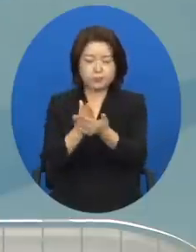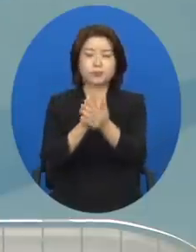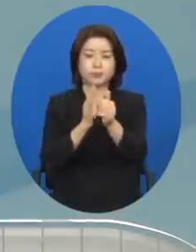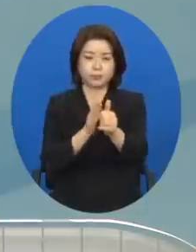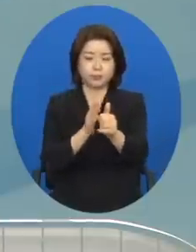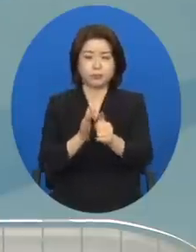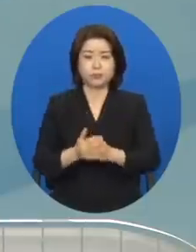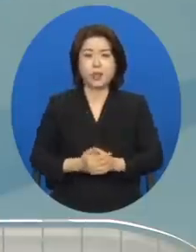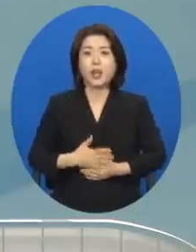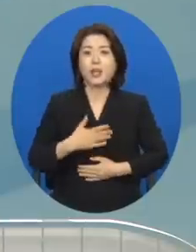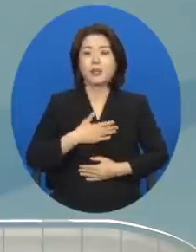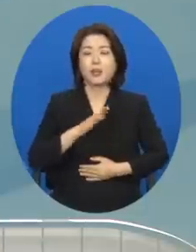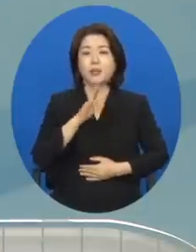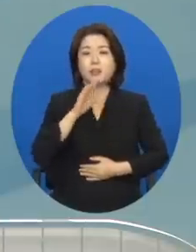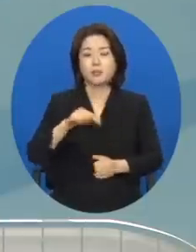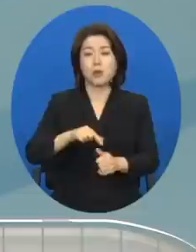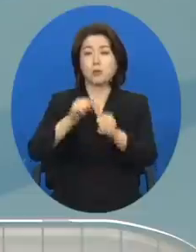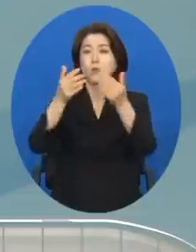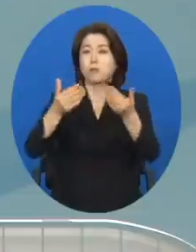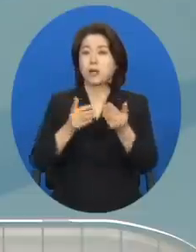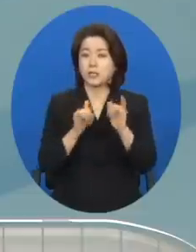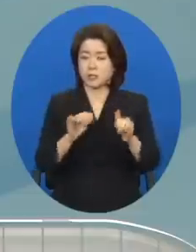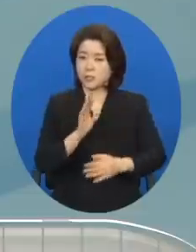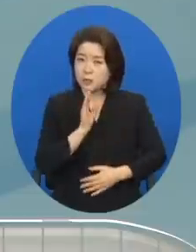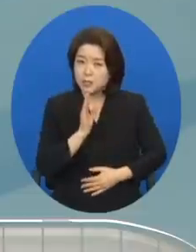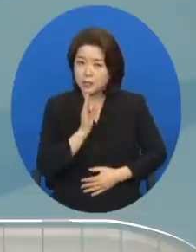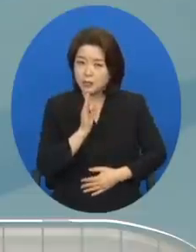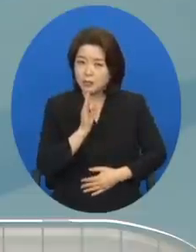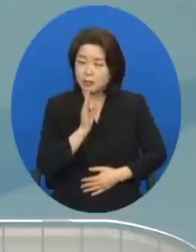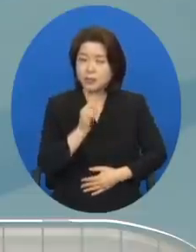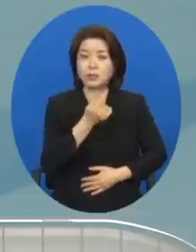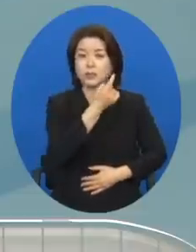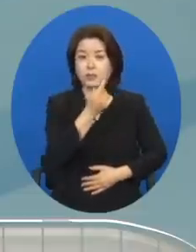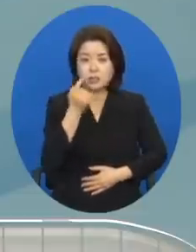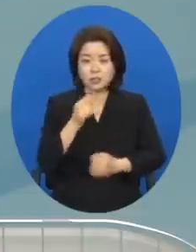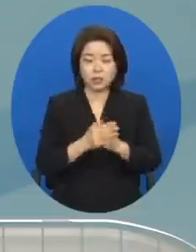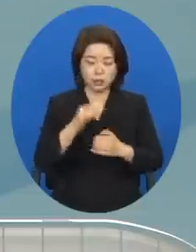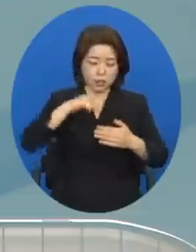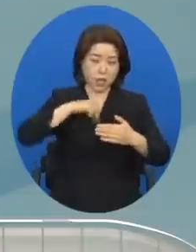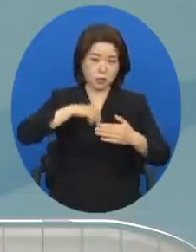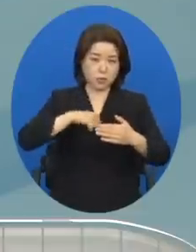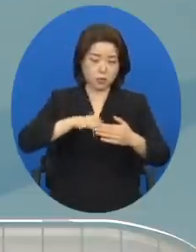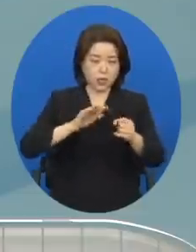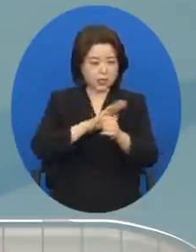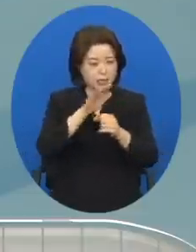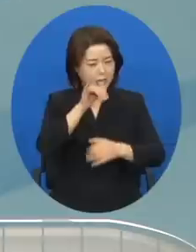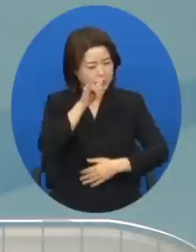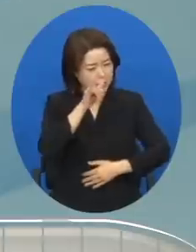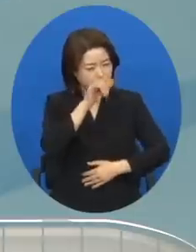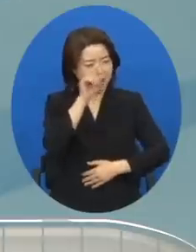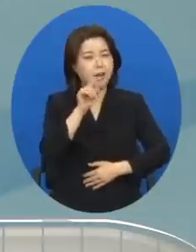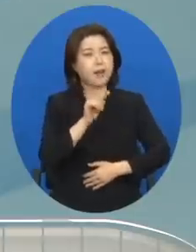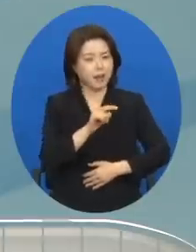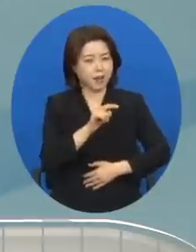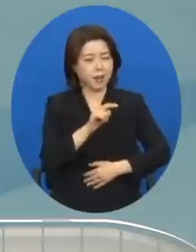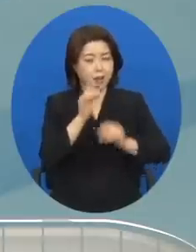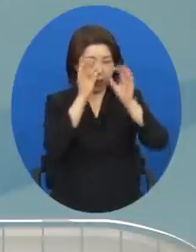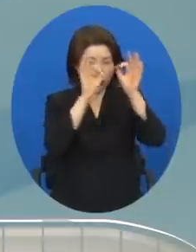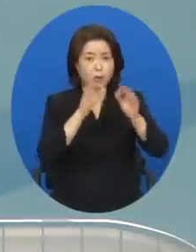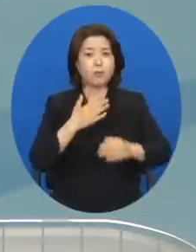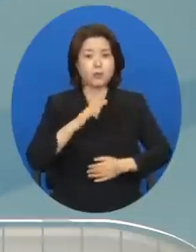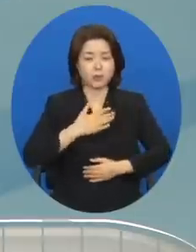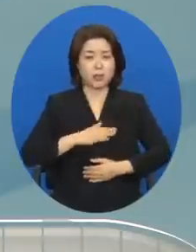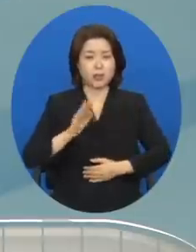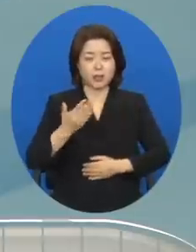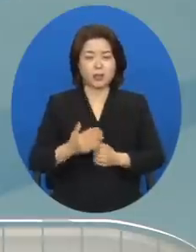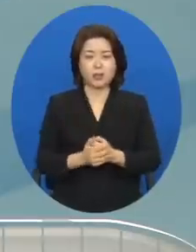내가 정말 구원받은 자인가 하는 증거는 내게 사랑이 있는가 하는 거고요. 또